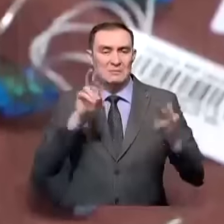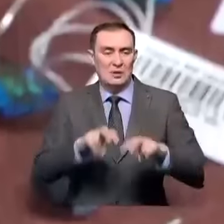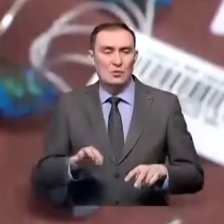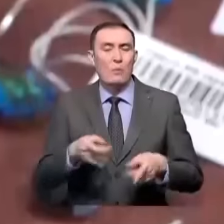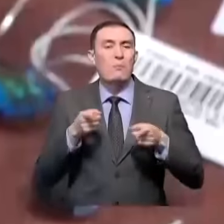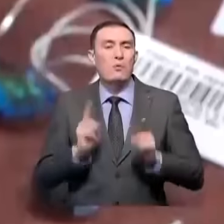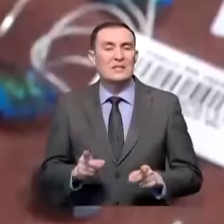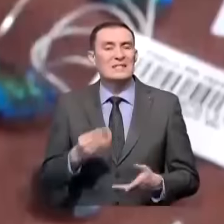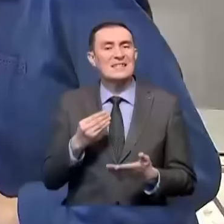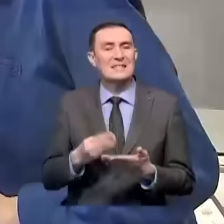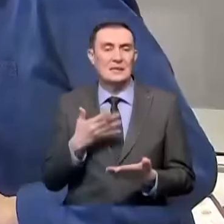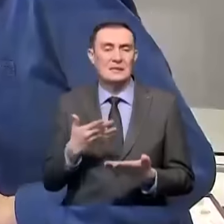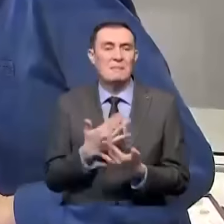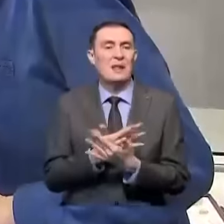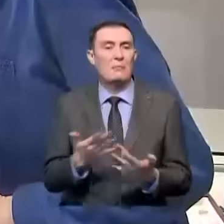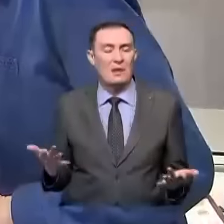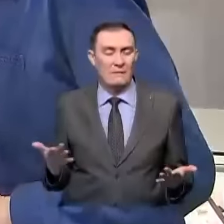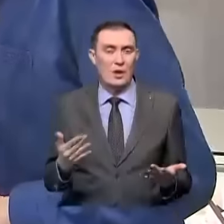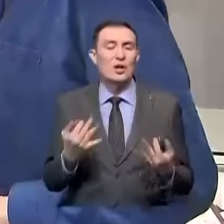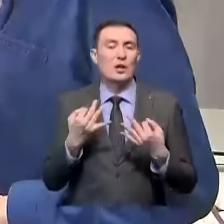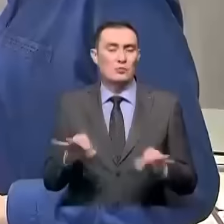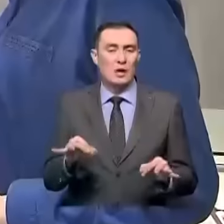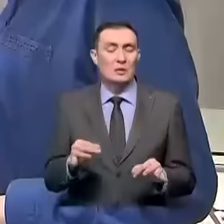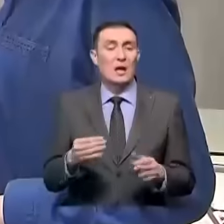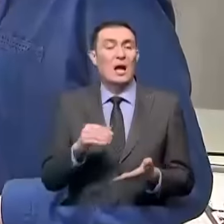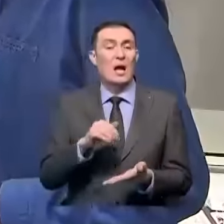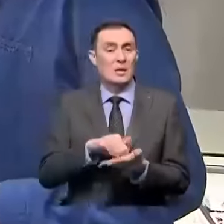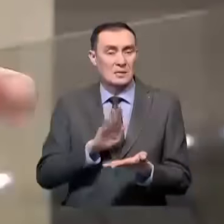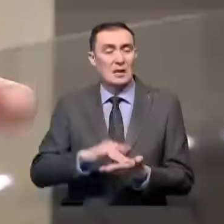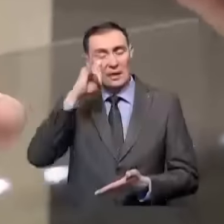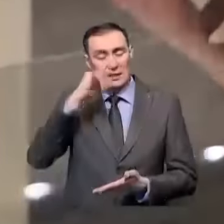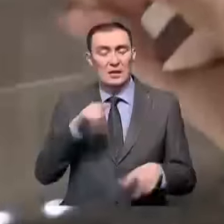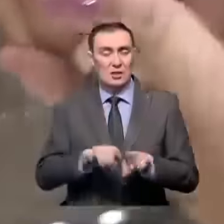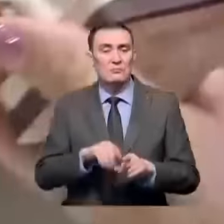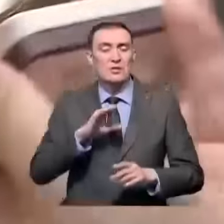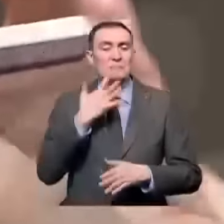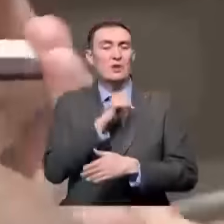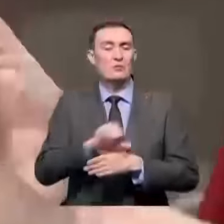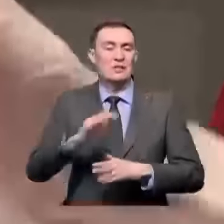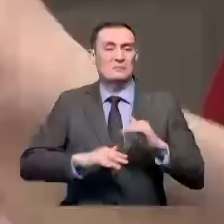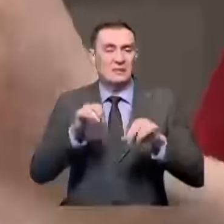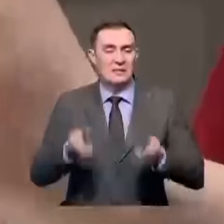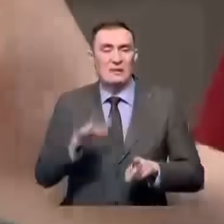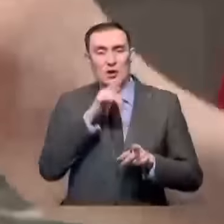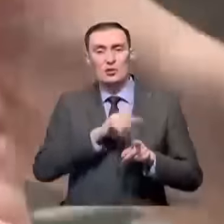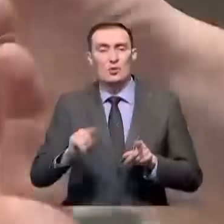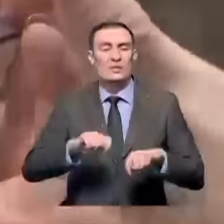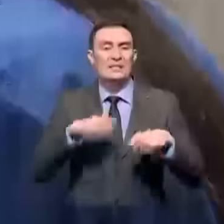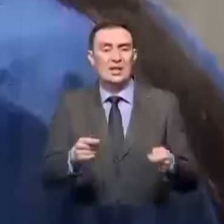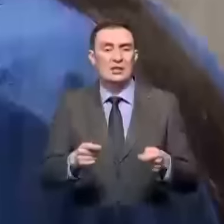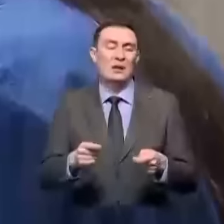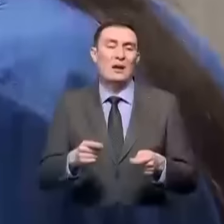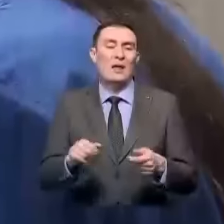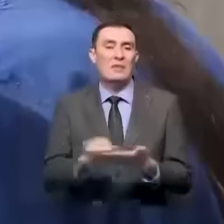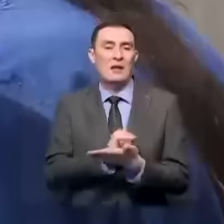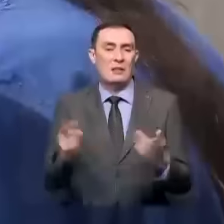о подлинности и ценности предмета. Допускается оценка как отечественных, так и международных специалистов. Срок сдачи декларации до